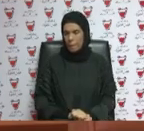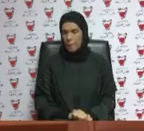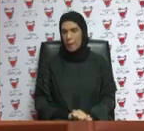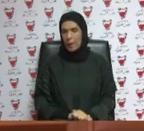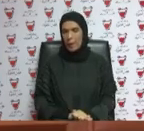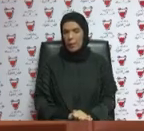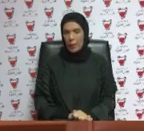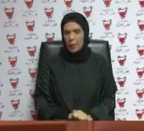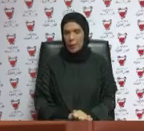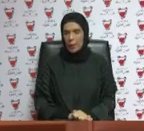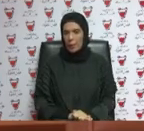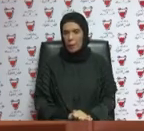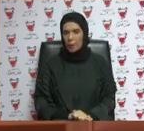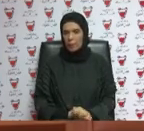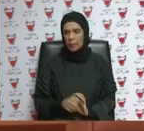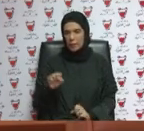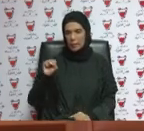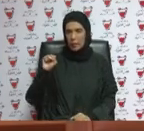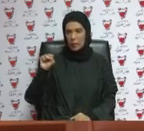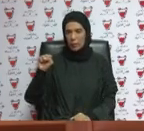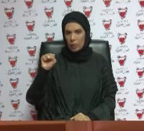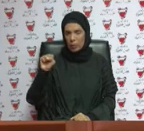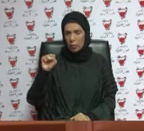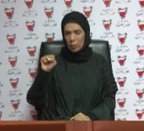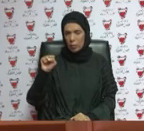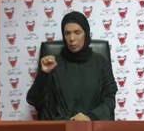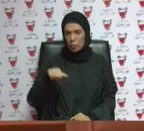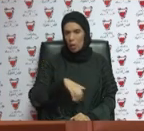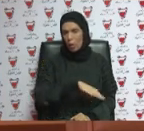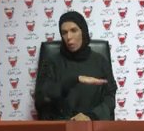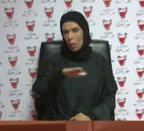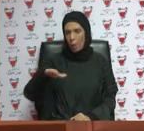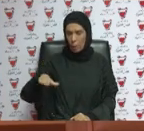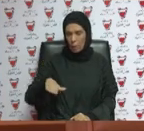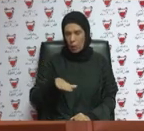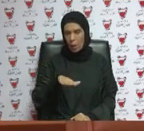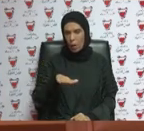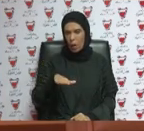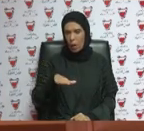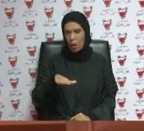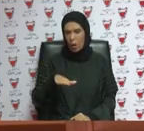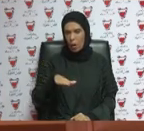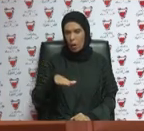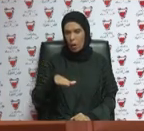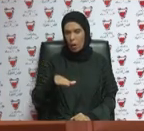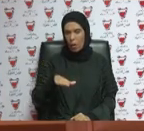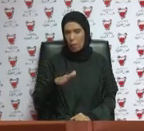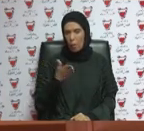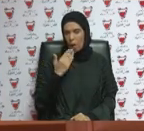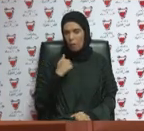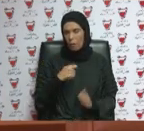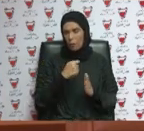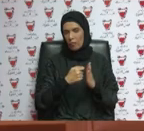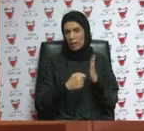لهم، خاصة أن معظمهم، ما أقول كلهم، معظمهم غير